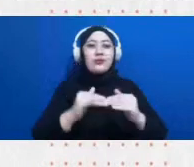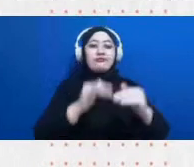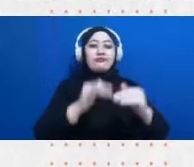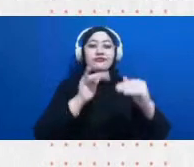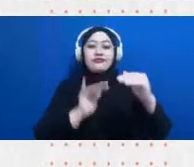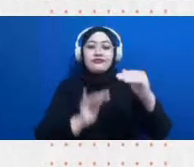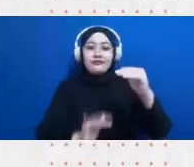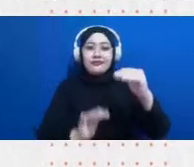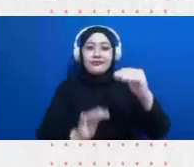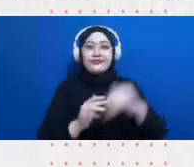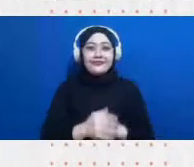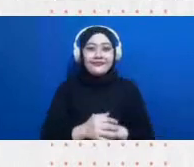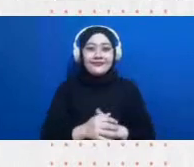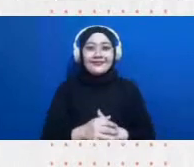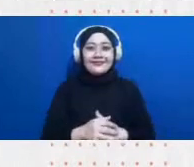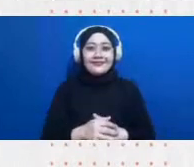boleh